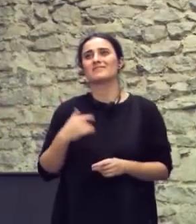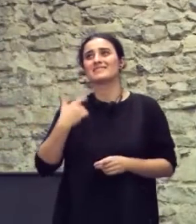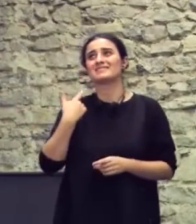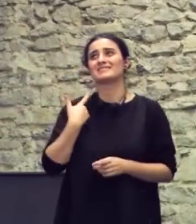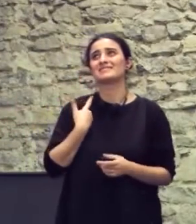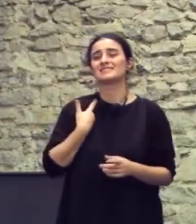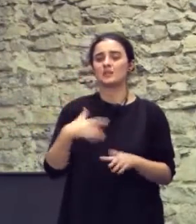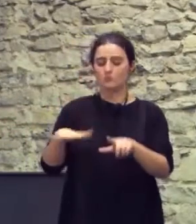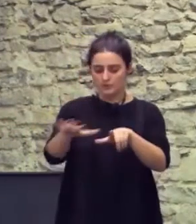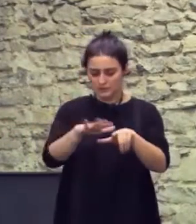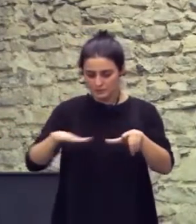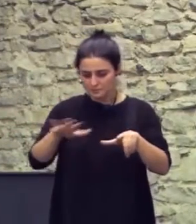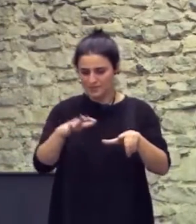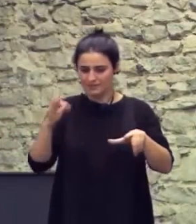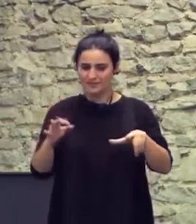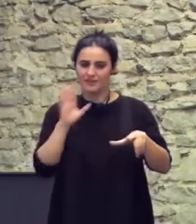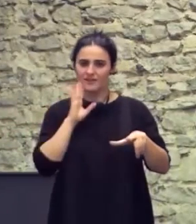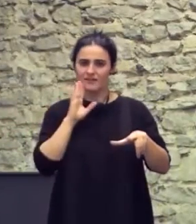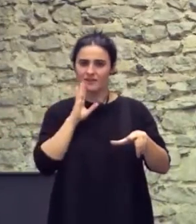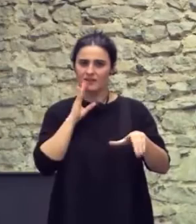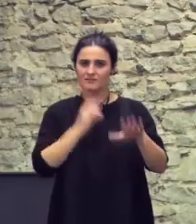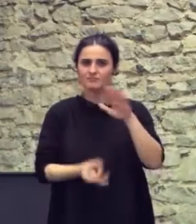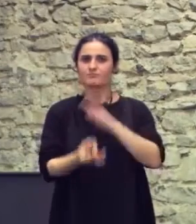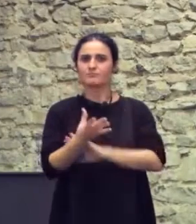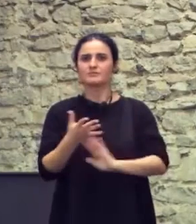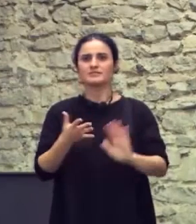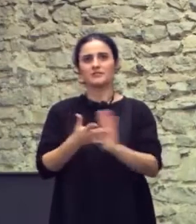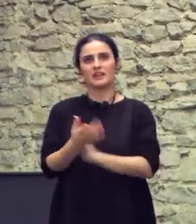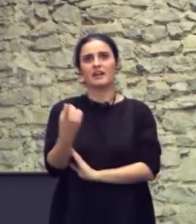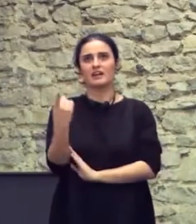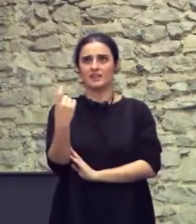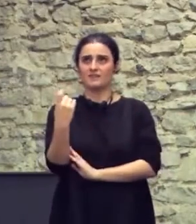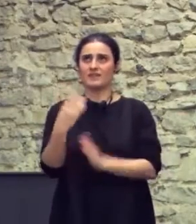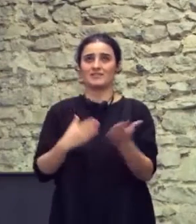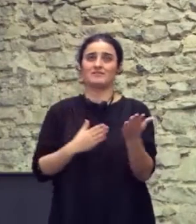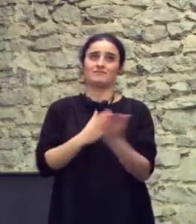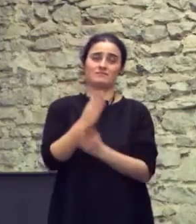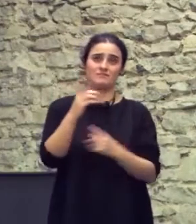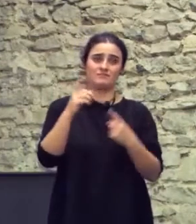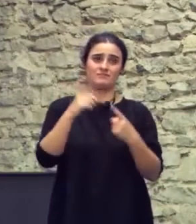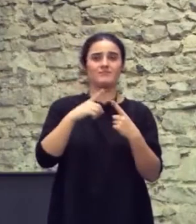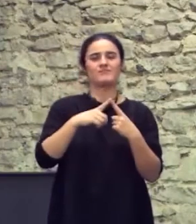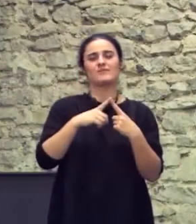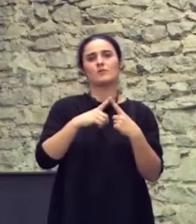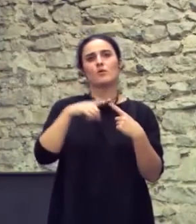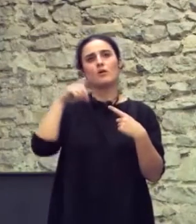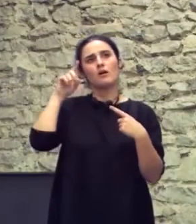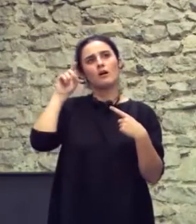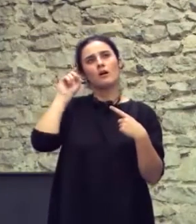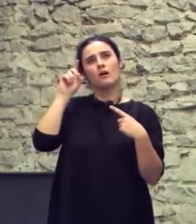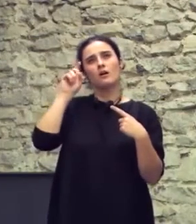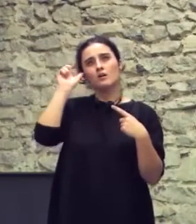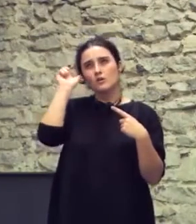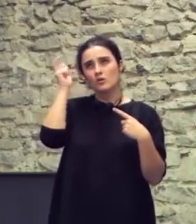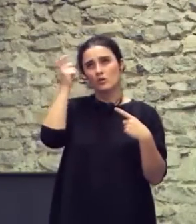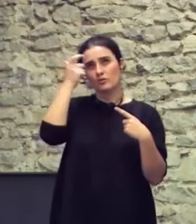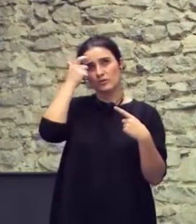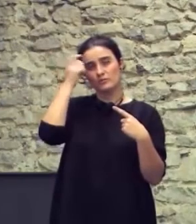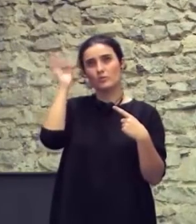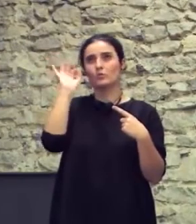espazio seguro hoiek irekitzeak exigitzen digu alde batetik hezkuntzaren beraren kontzeptualizazioa eta